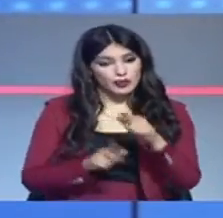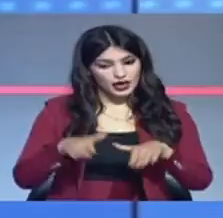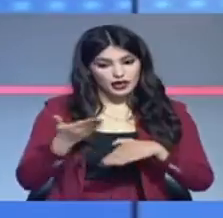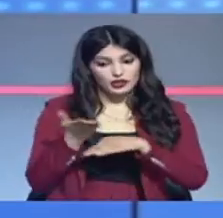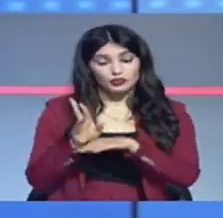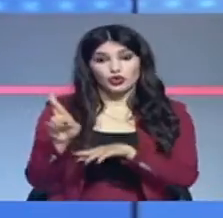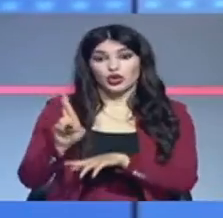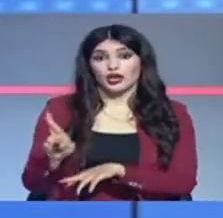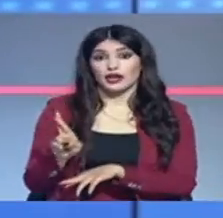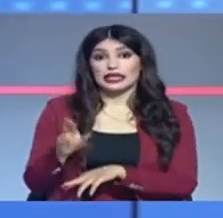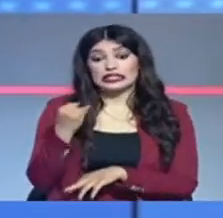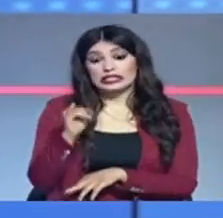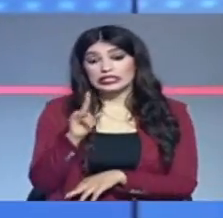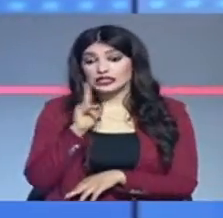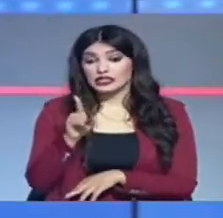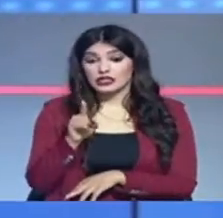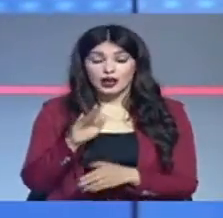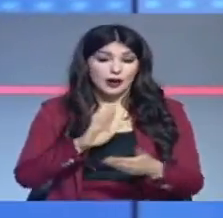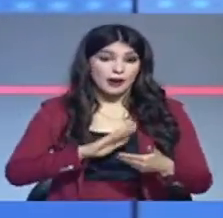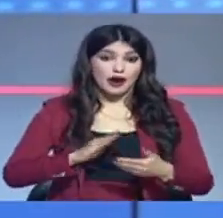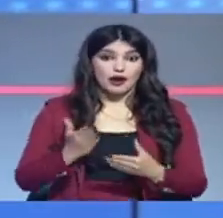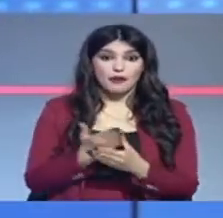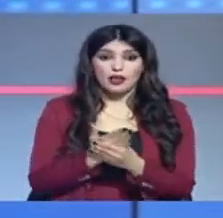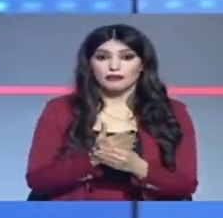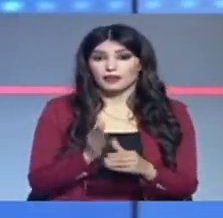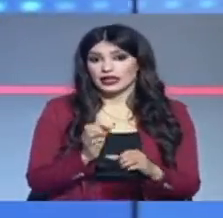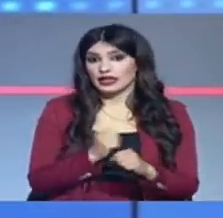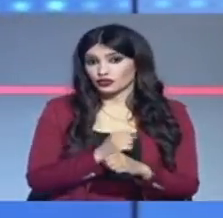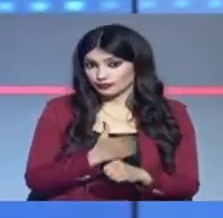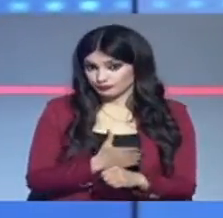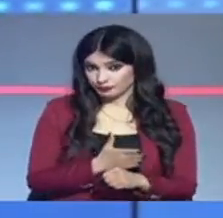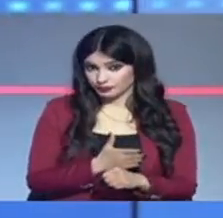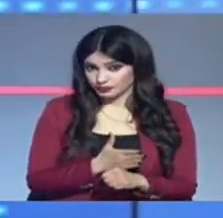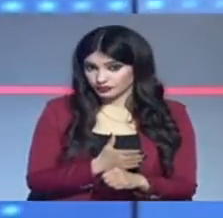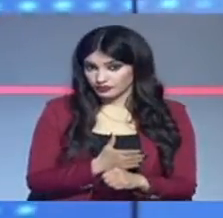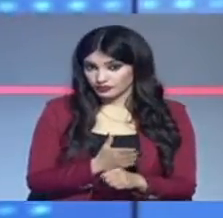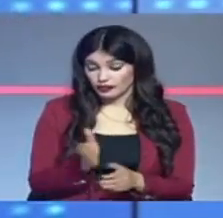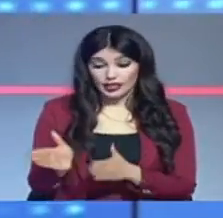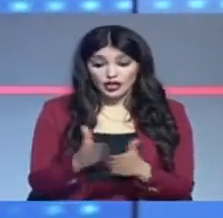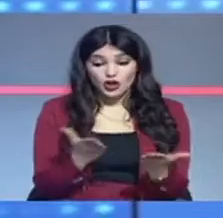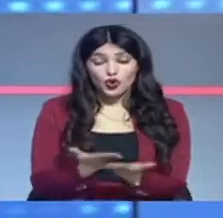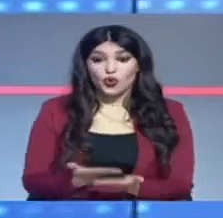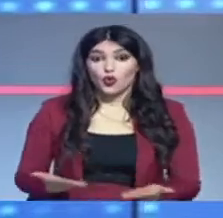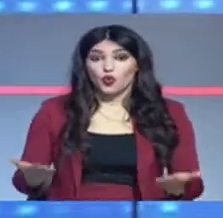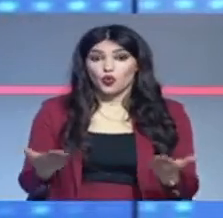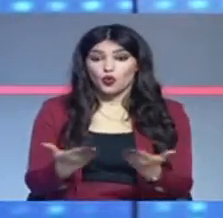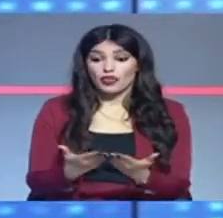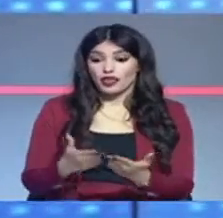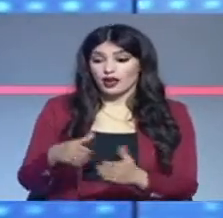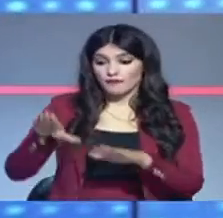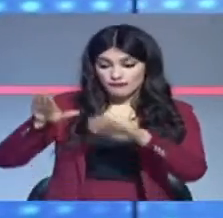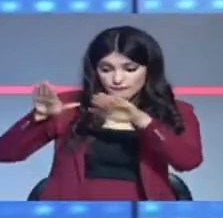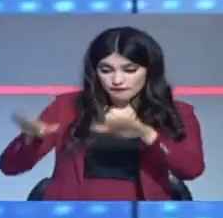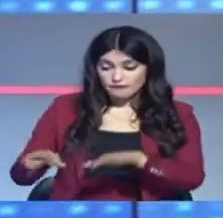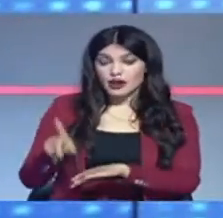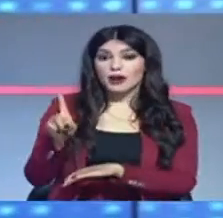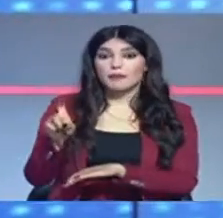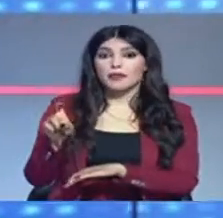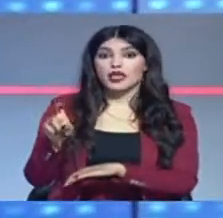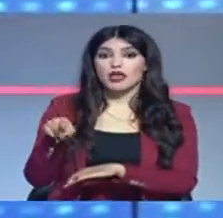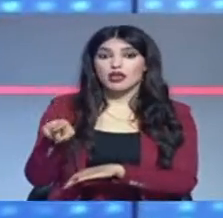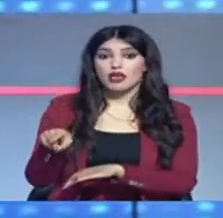اللي اذا كانت النيه هي الالتفاف حول هذه المده الوضع في ال في هذا السد وفي غيرها من السدود